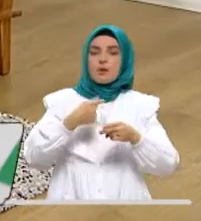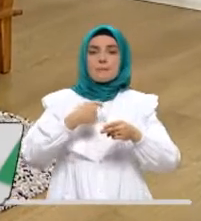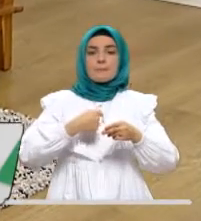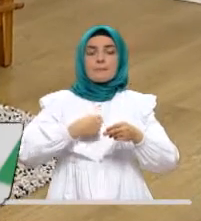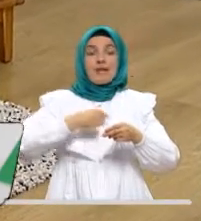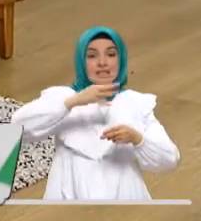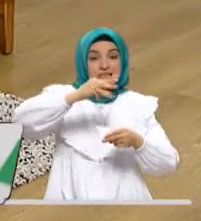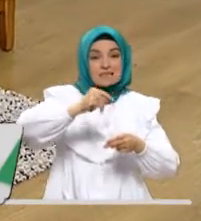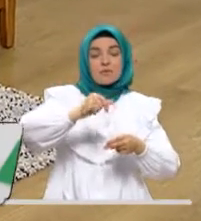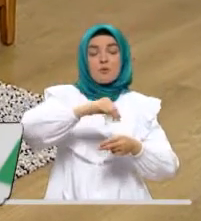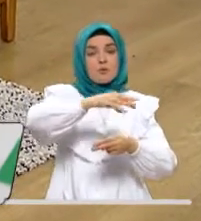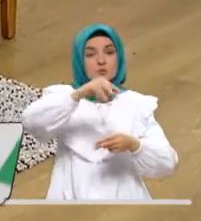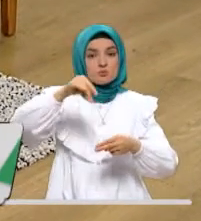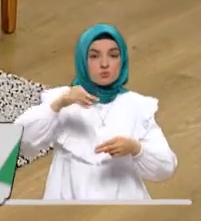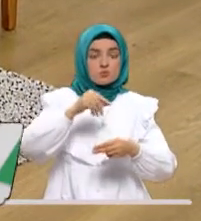limon tuzu